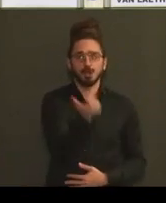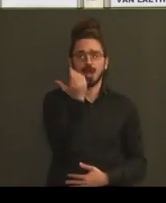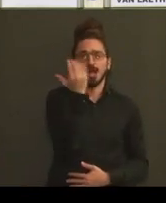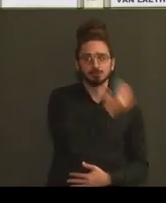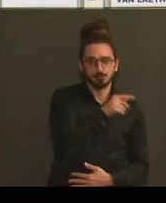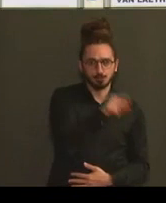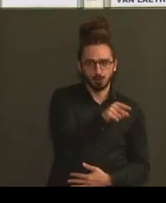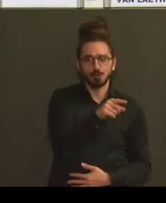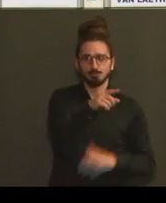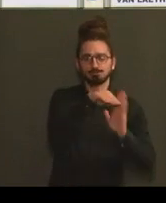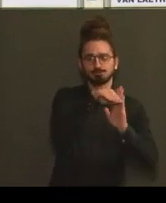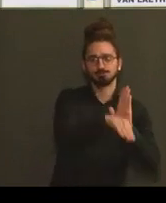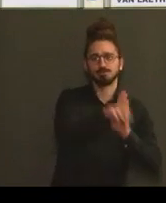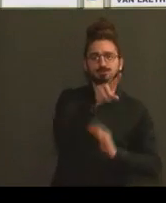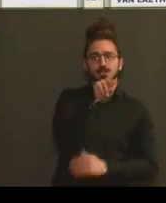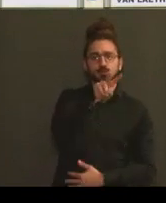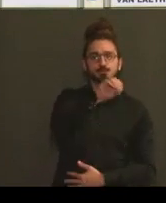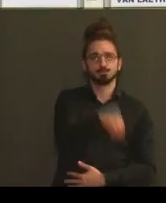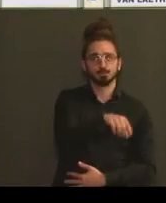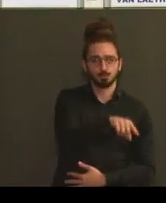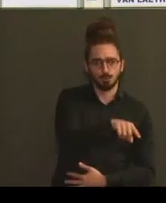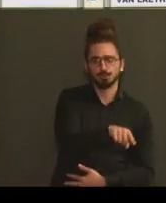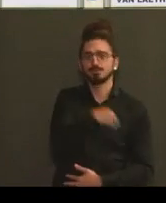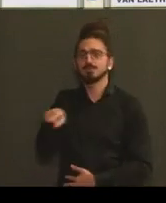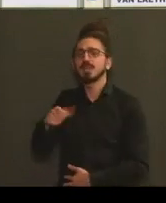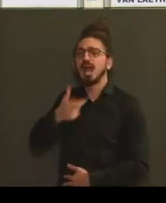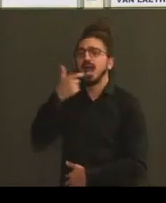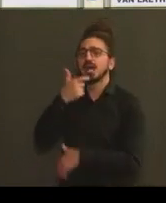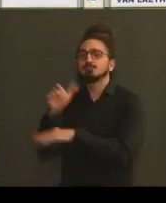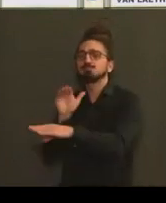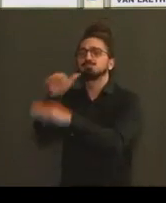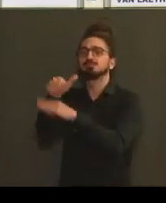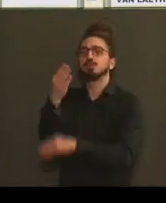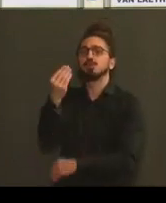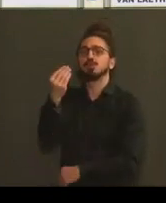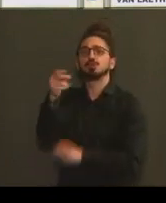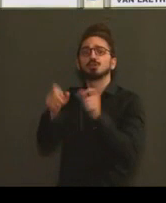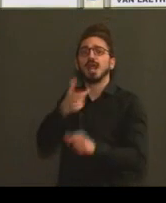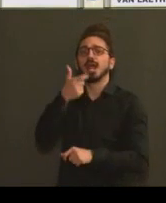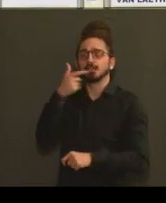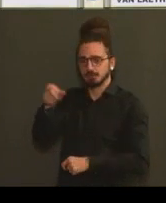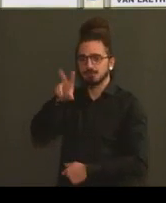des personnes les plus âgées, celles de 90 ans ou plus, avec moins 20%.